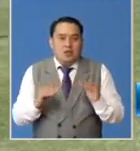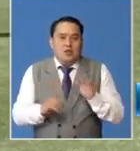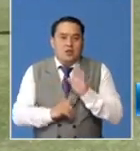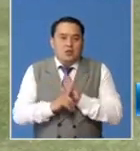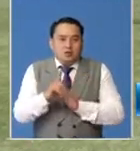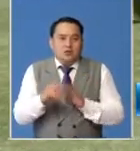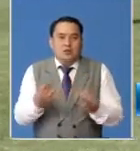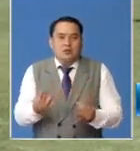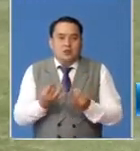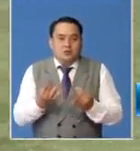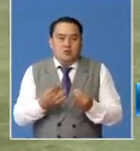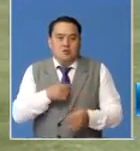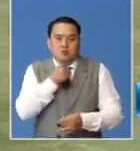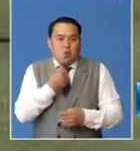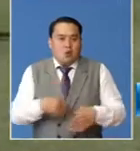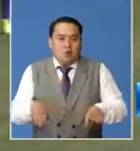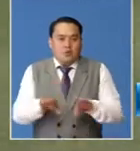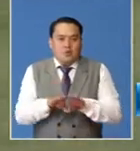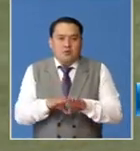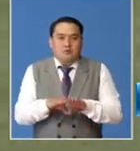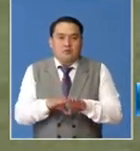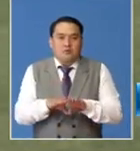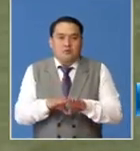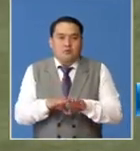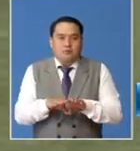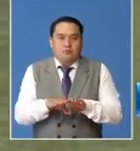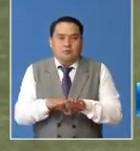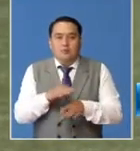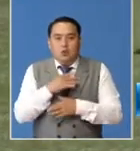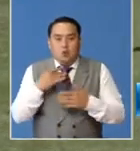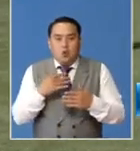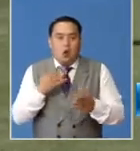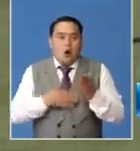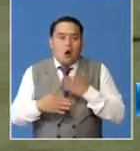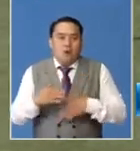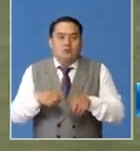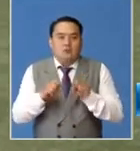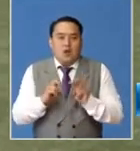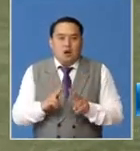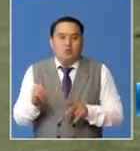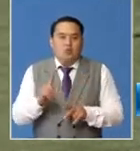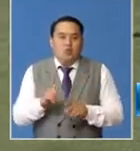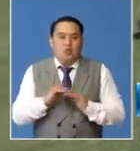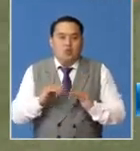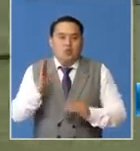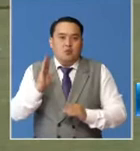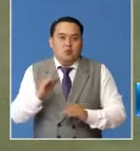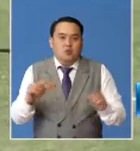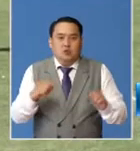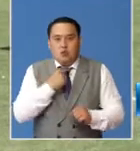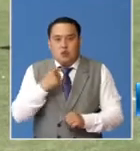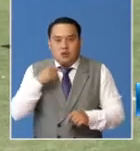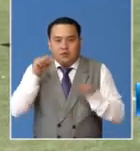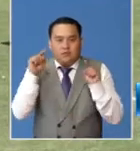по накалу страстей не уступает взрослому поединку. Во многом оправдывая мнение специалистов о том, что эти ребята –